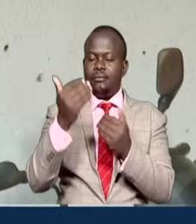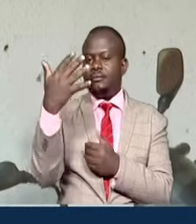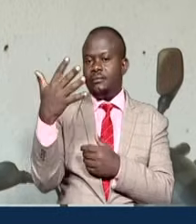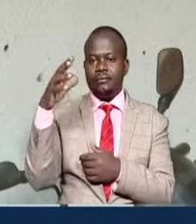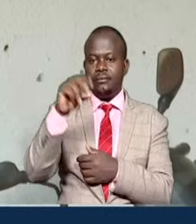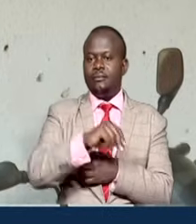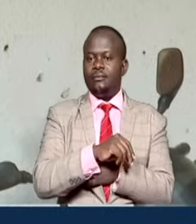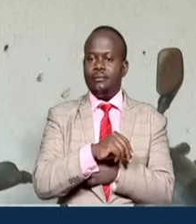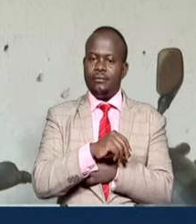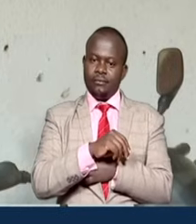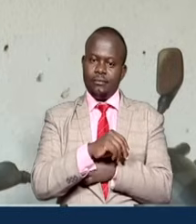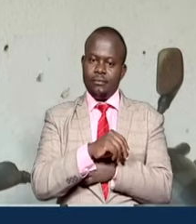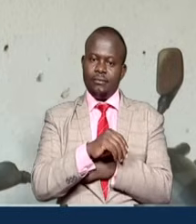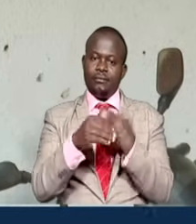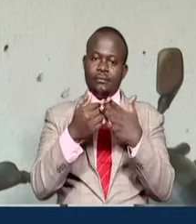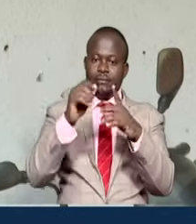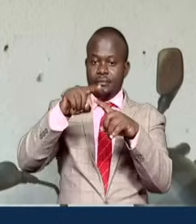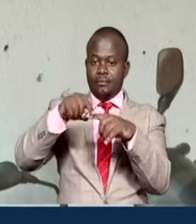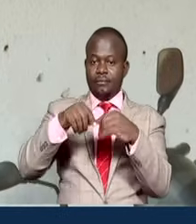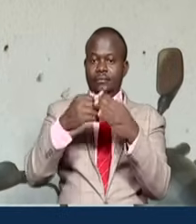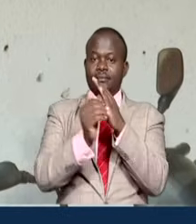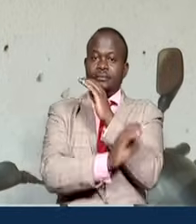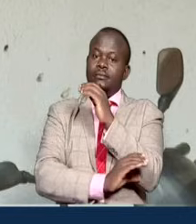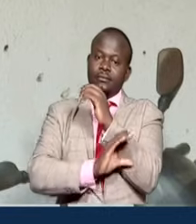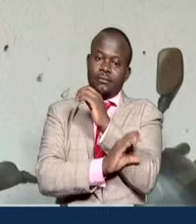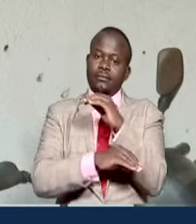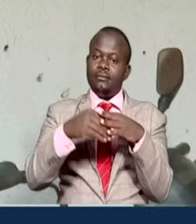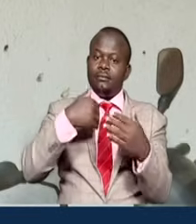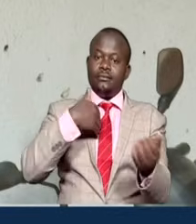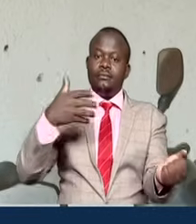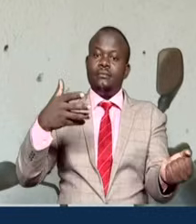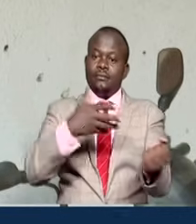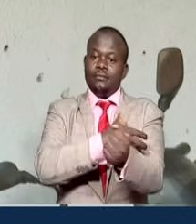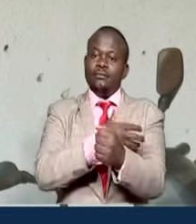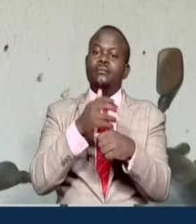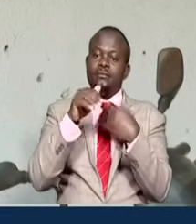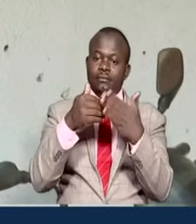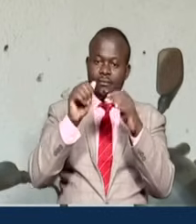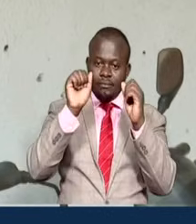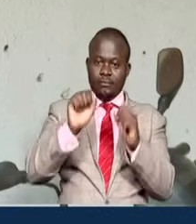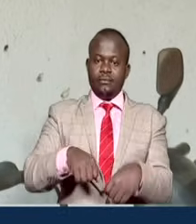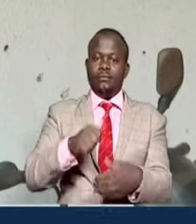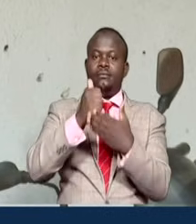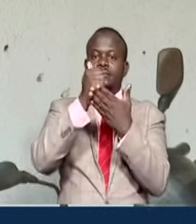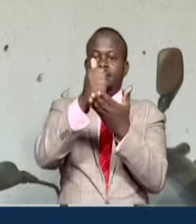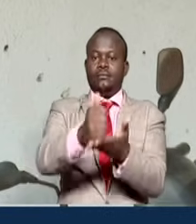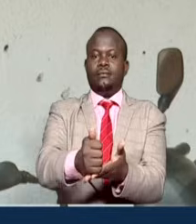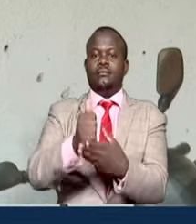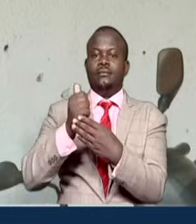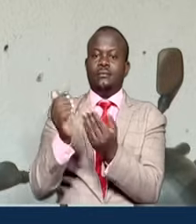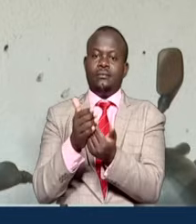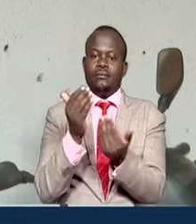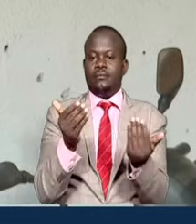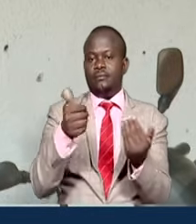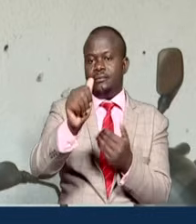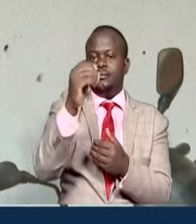Oya, ugushingira ko igihugu gifite ubushobozi bwo kuba cyagufasha kurera abana bawe